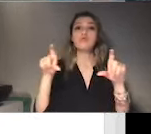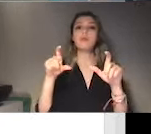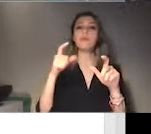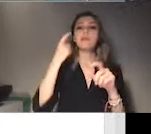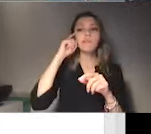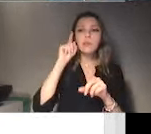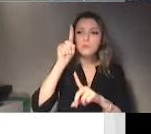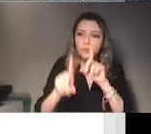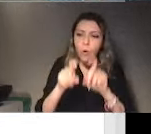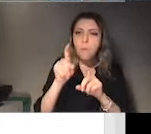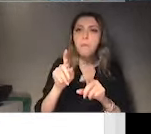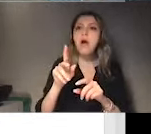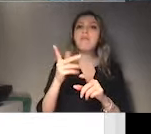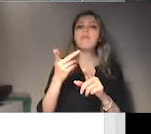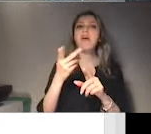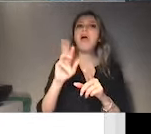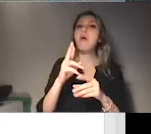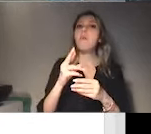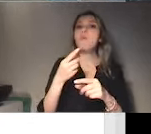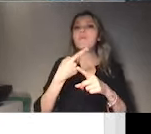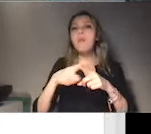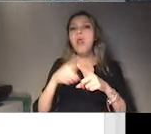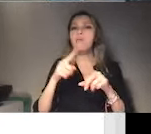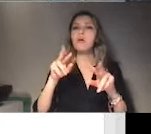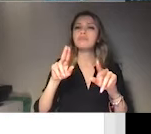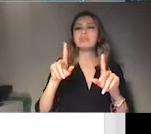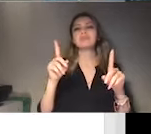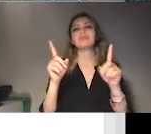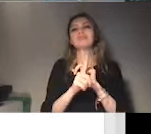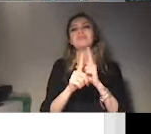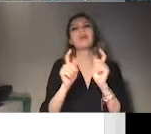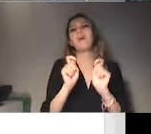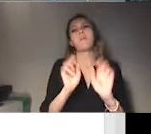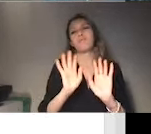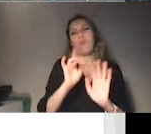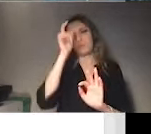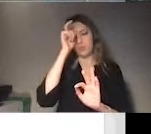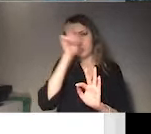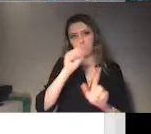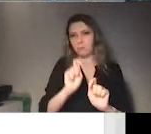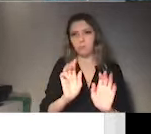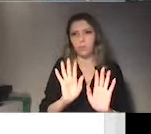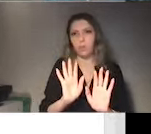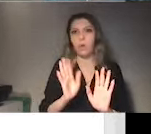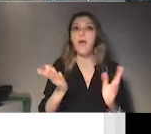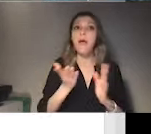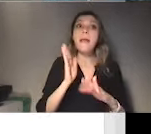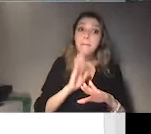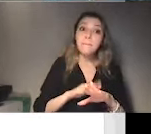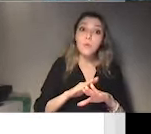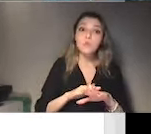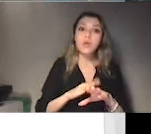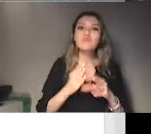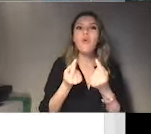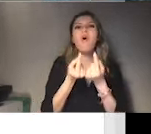raporları paylaşma gibi bir geleneği yok aslında. Bu yaparsa da çok sınırlı